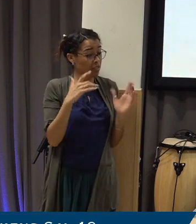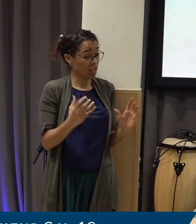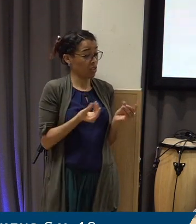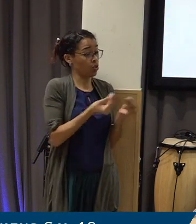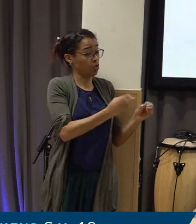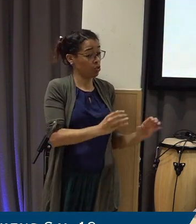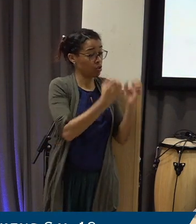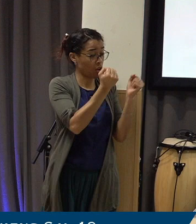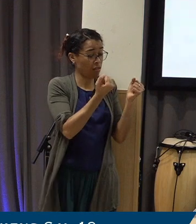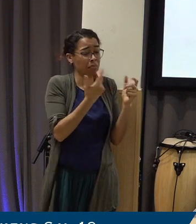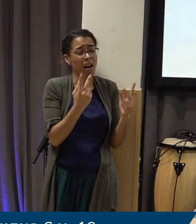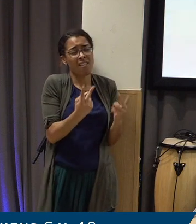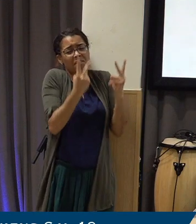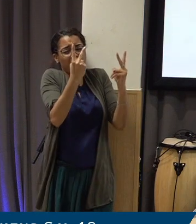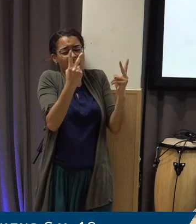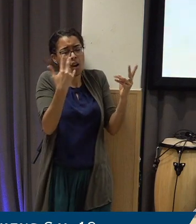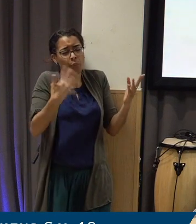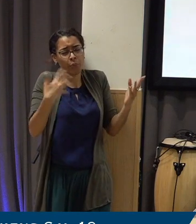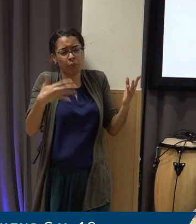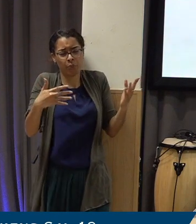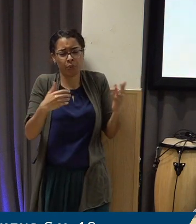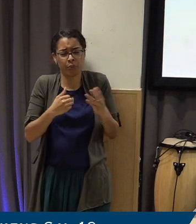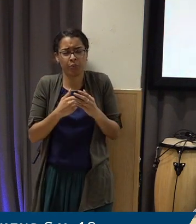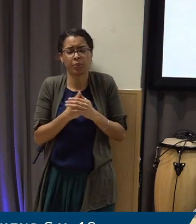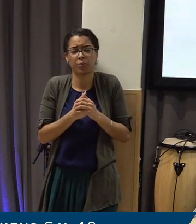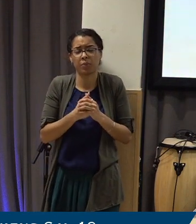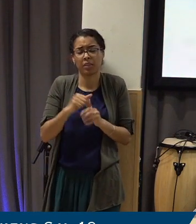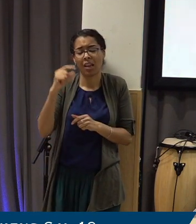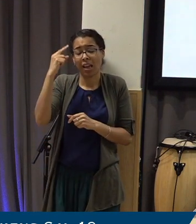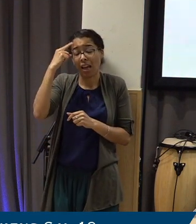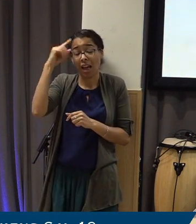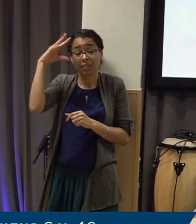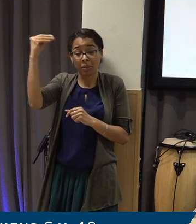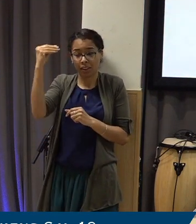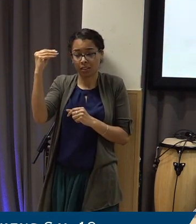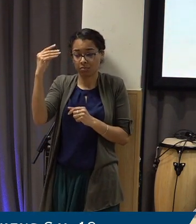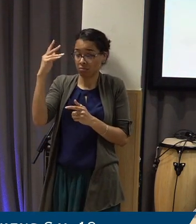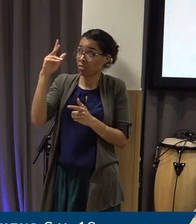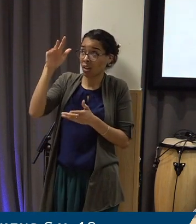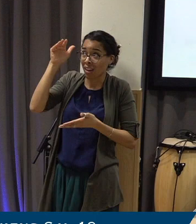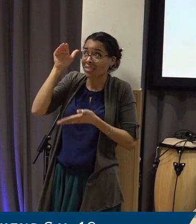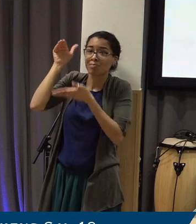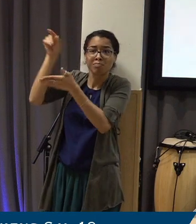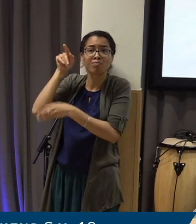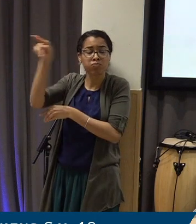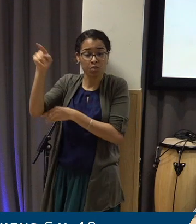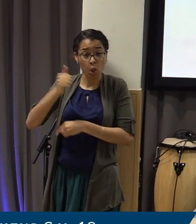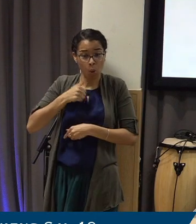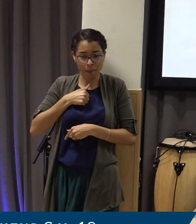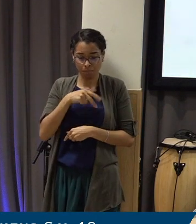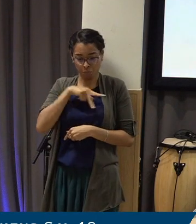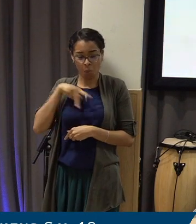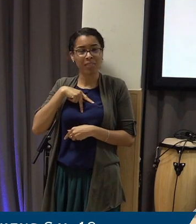Glorifiez donc Dieu dans votre corps et dans votre esprit qui appartiennent à Dieu. » Tu ne t'appartiens